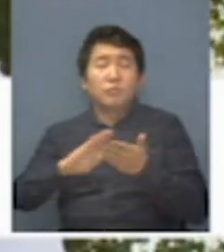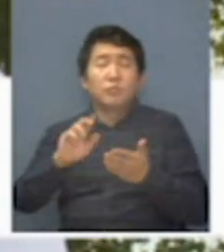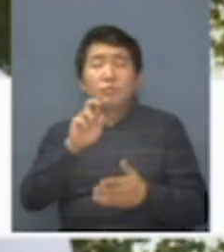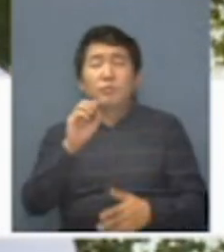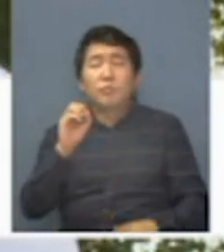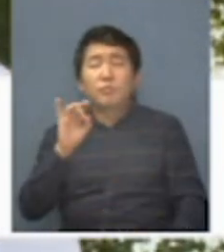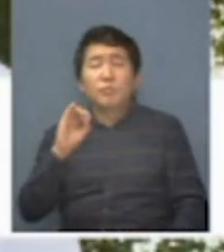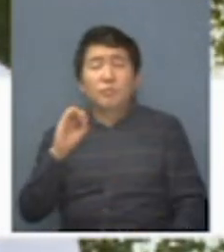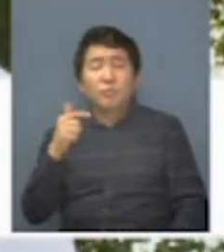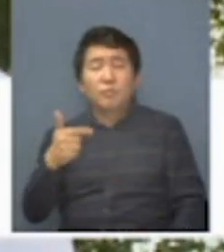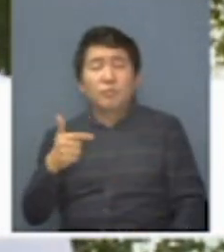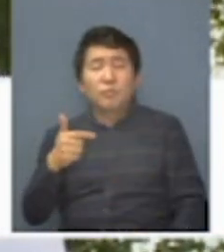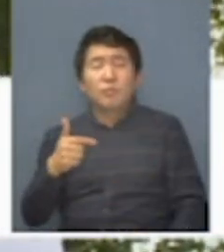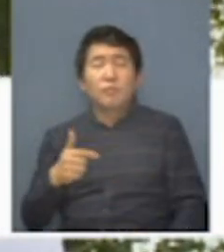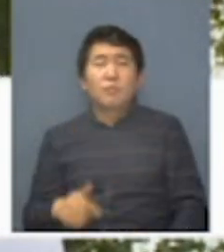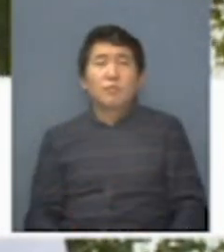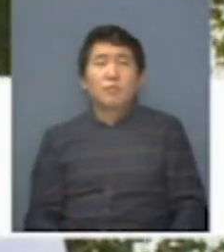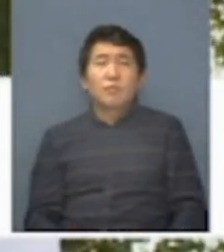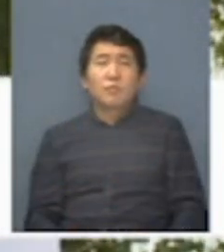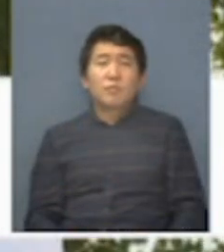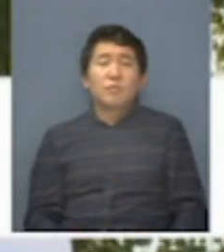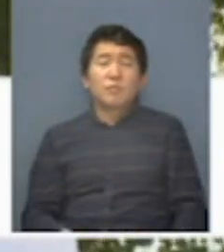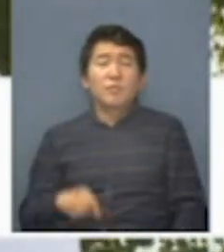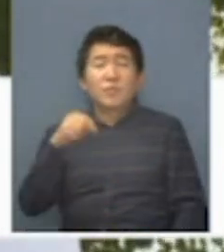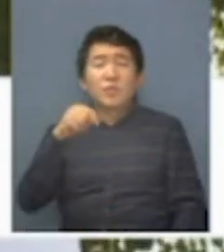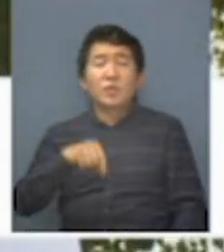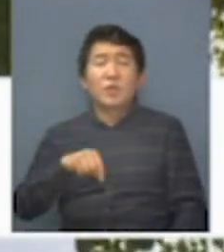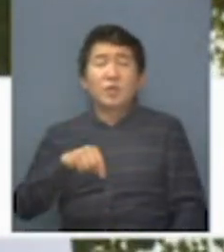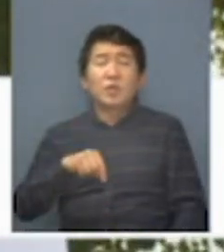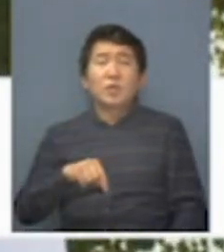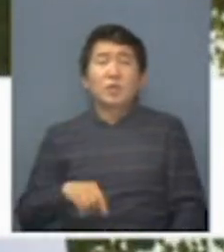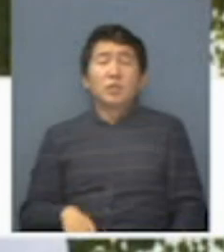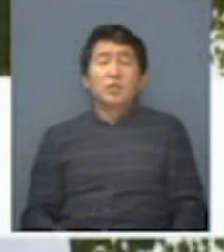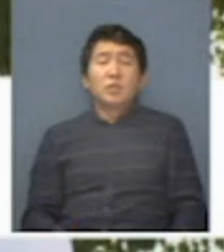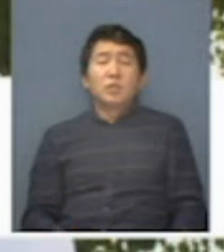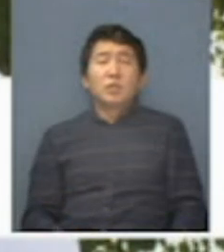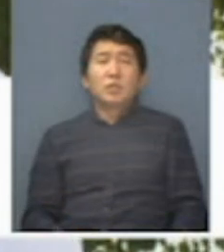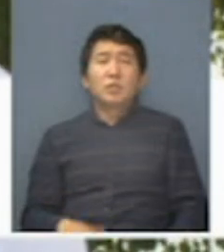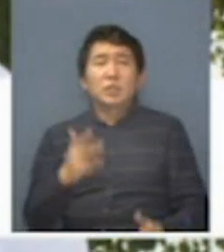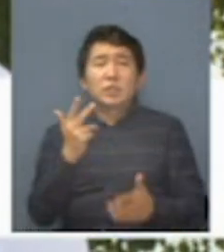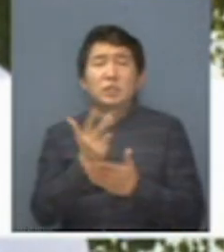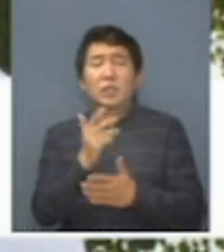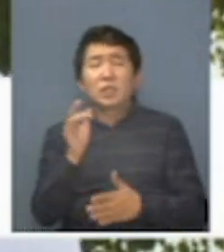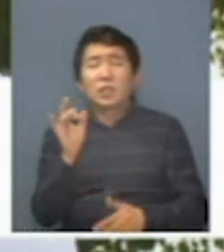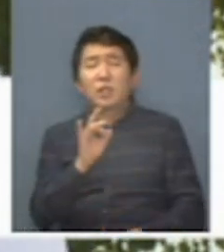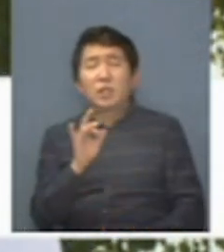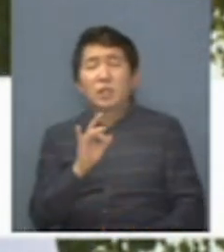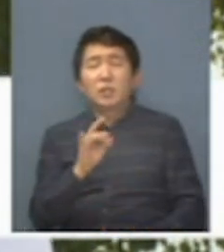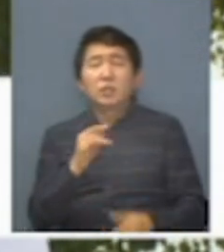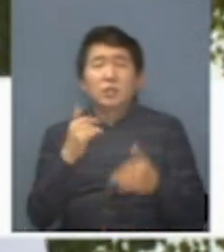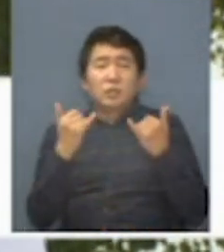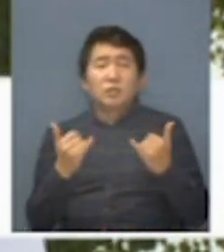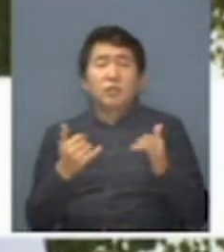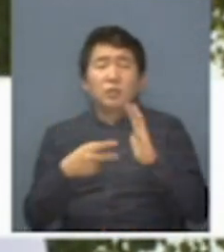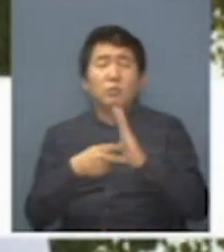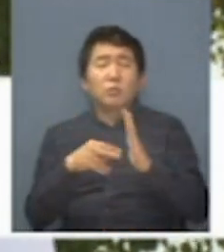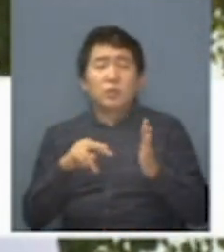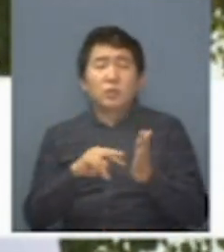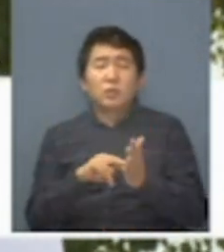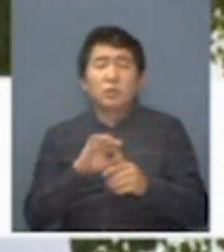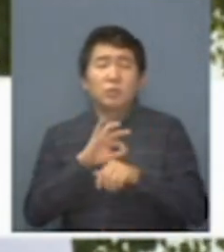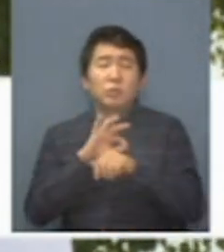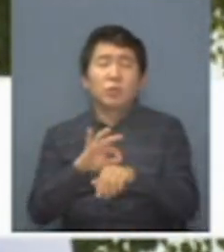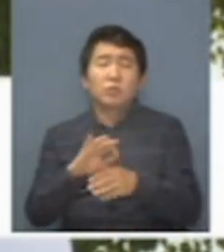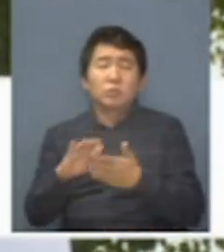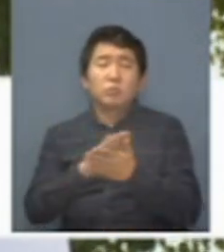Эта акция у нас в поселке проходит уже именно здесь, на берегу нашего водохранилища, третий раз. Сегодня мы планируем провести